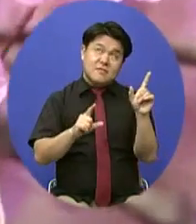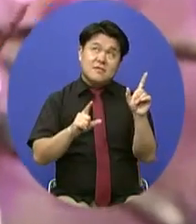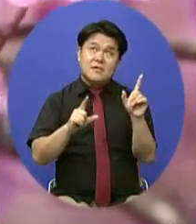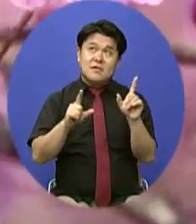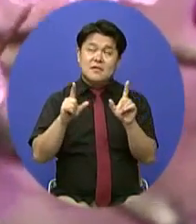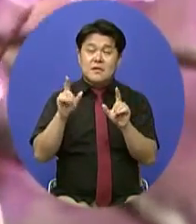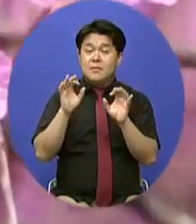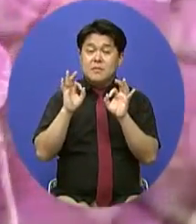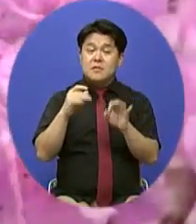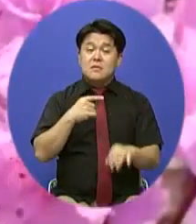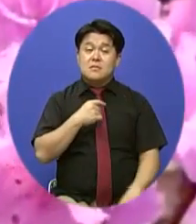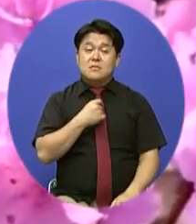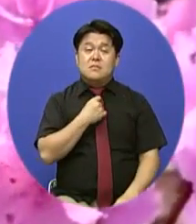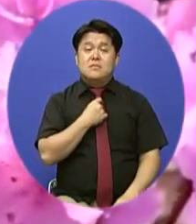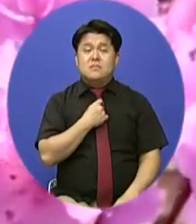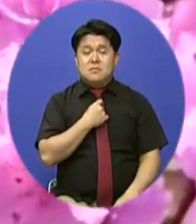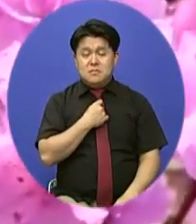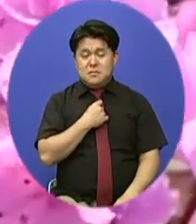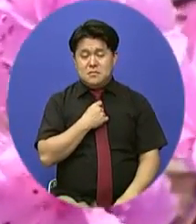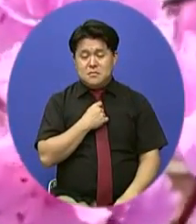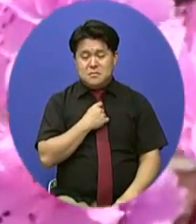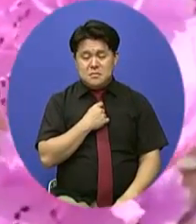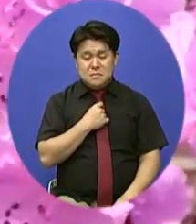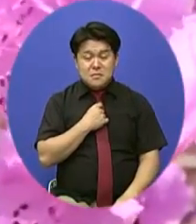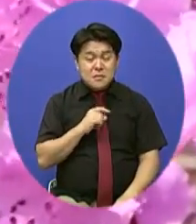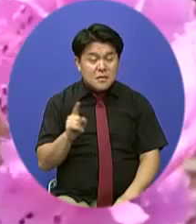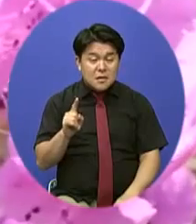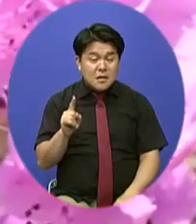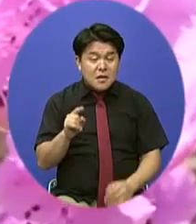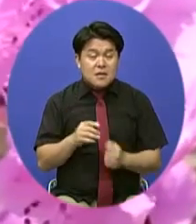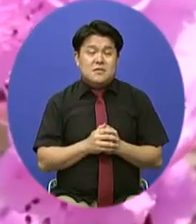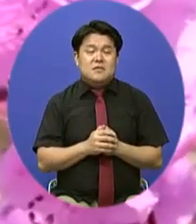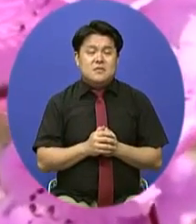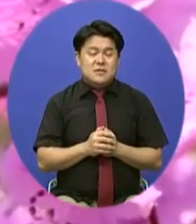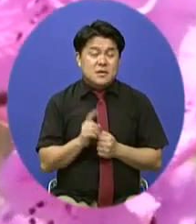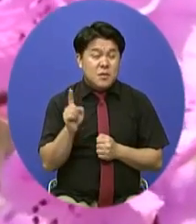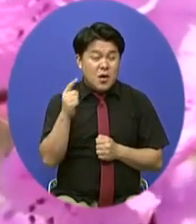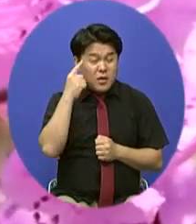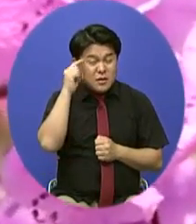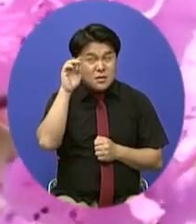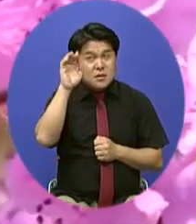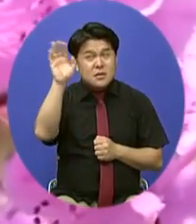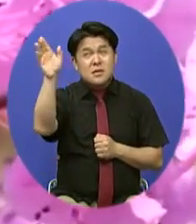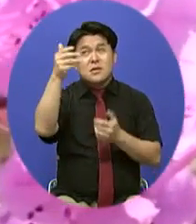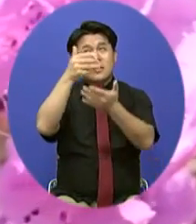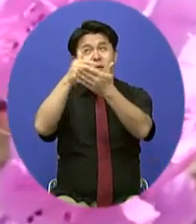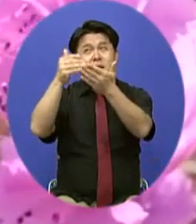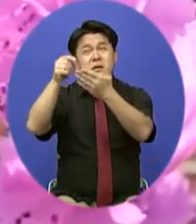허공에